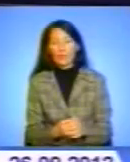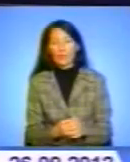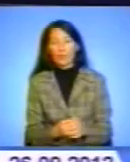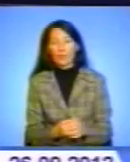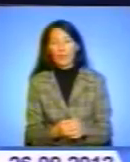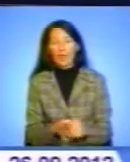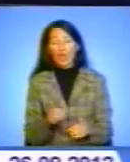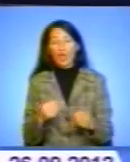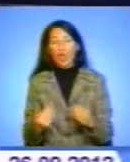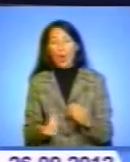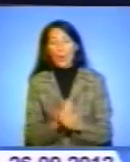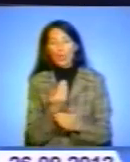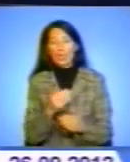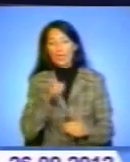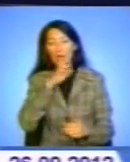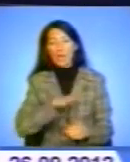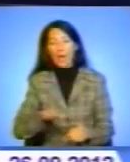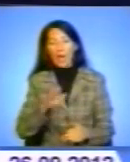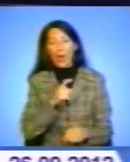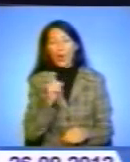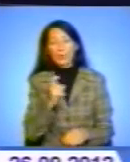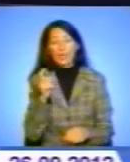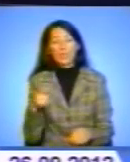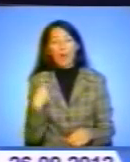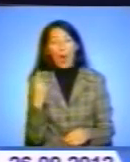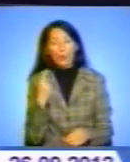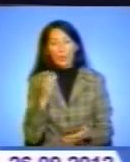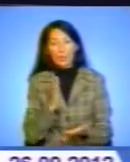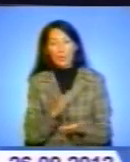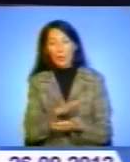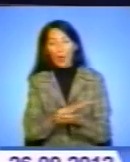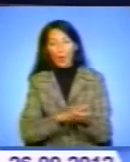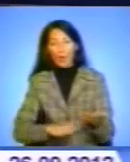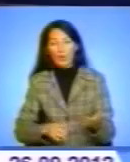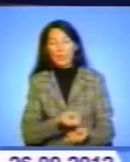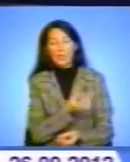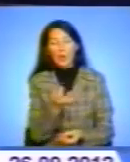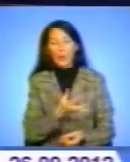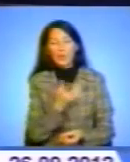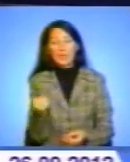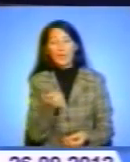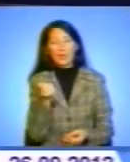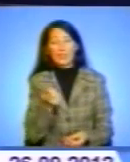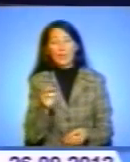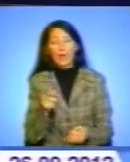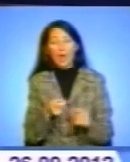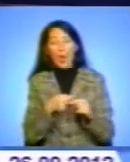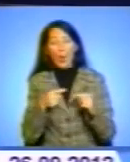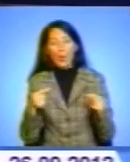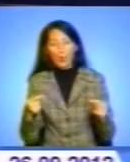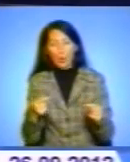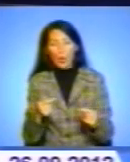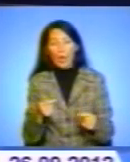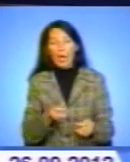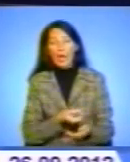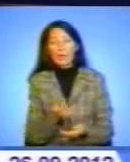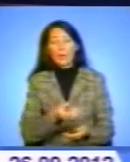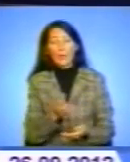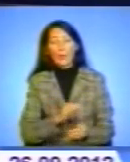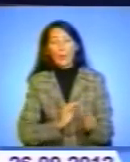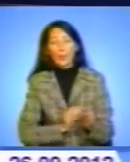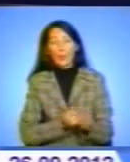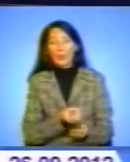І до подій краю. У господарствах області триває посів озимих культур. Озимі зернові посіяно на площі майже